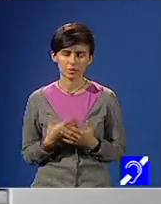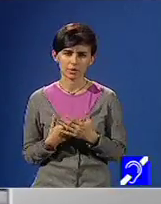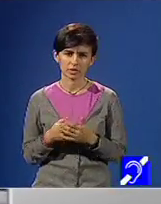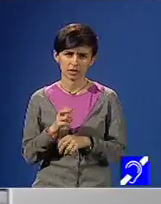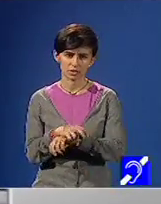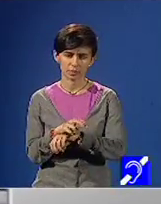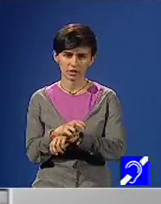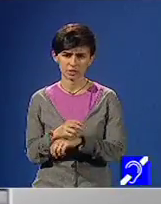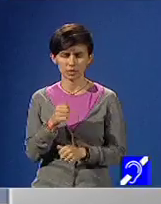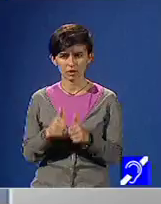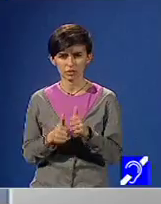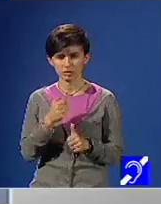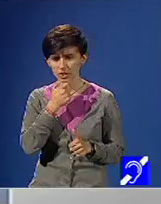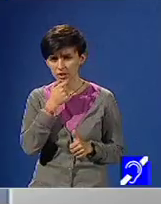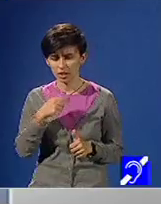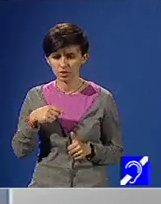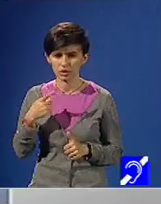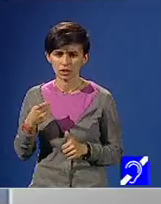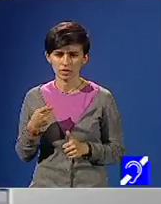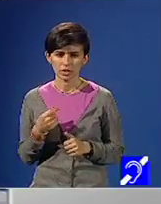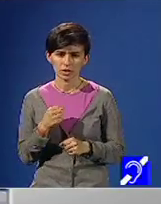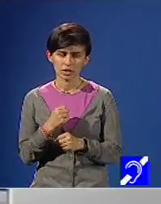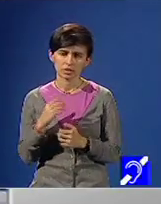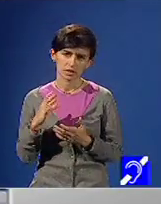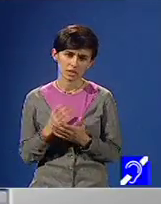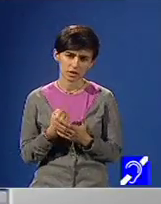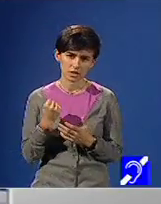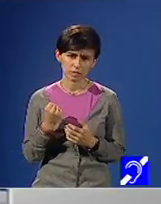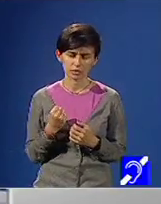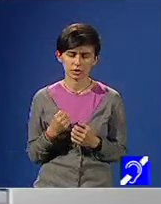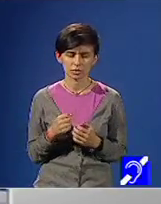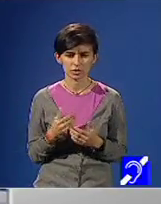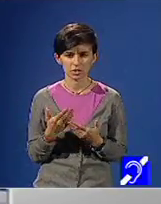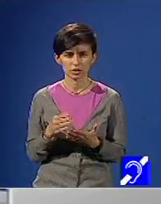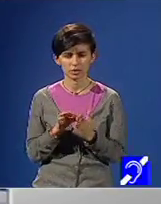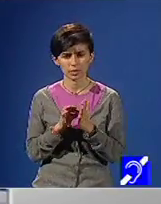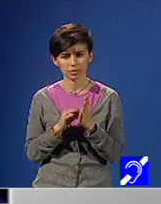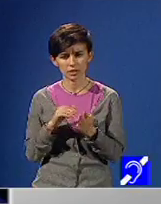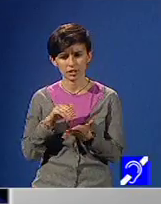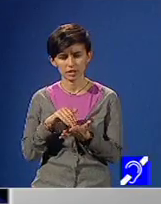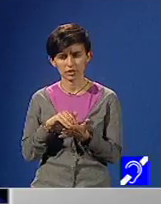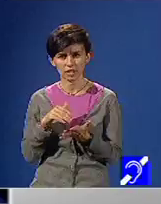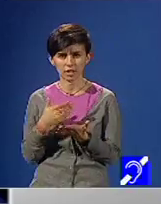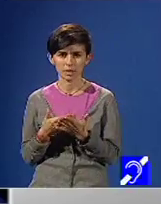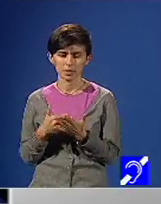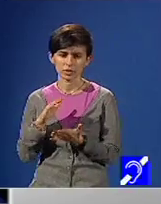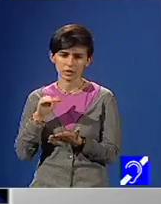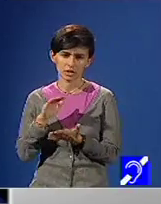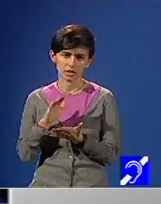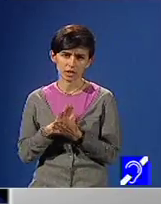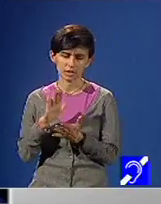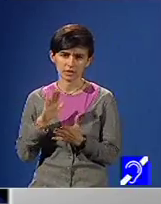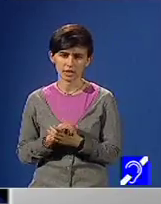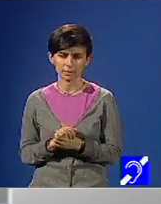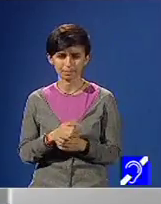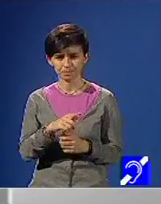pentru calificare de anul viitor, care vor fi multe, să facem față cu brio și să aducem punctele necesare pentru calificare. Voi sunteți tenis de masă, ca